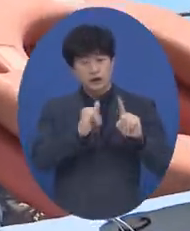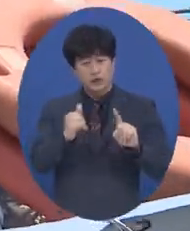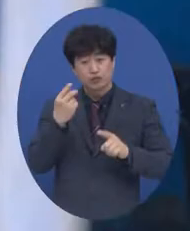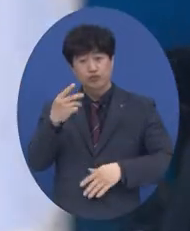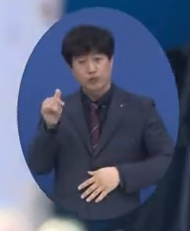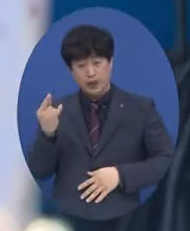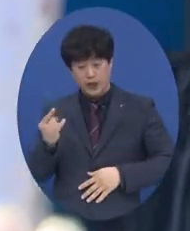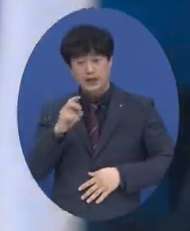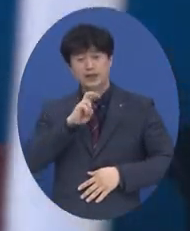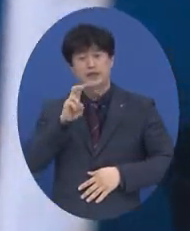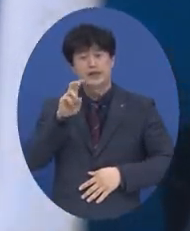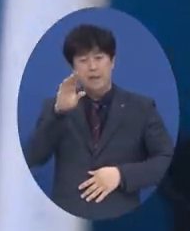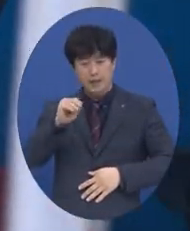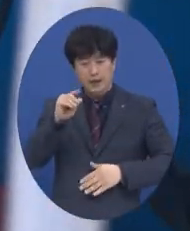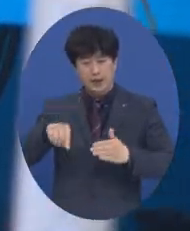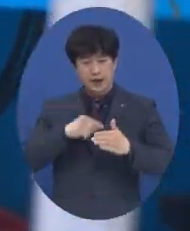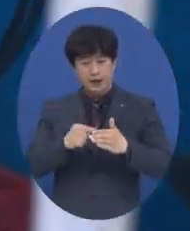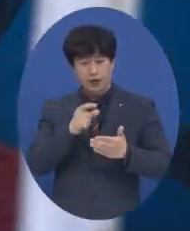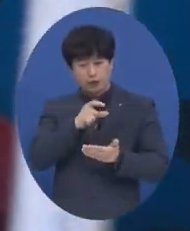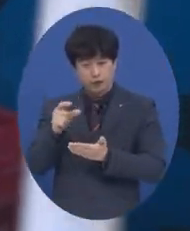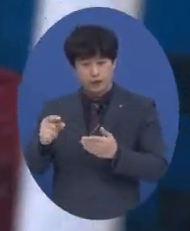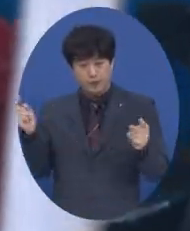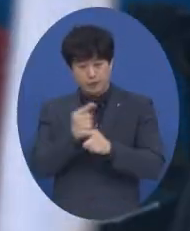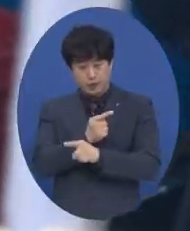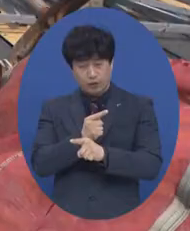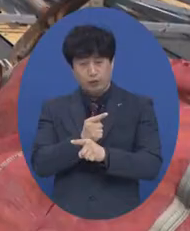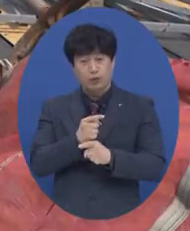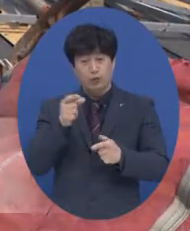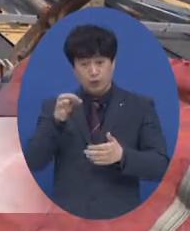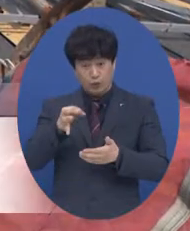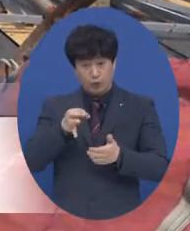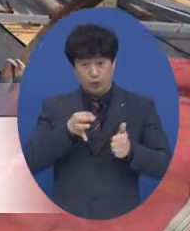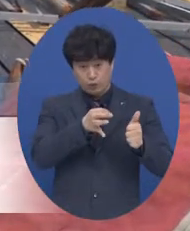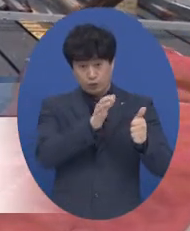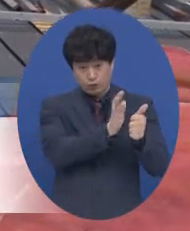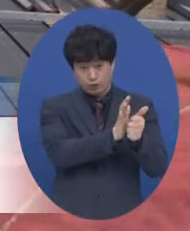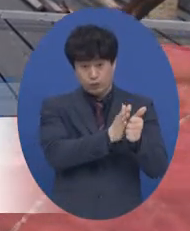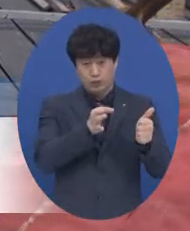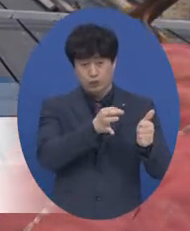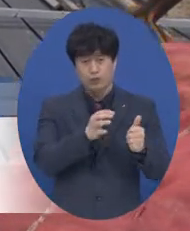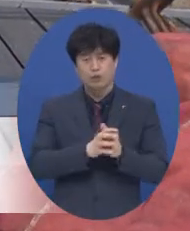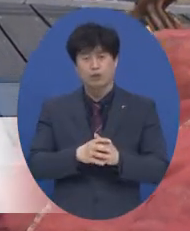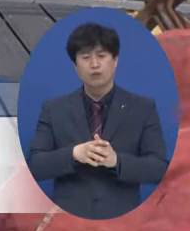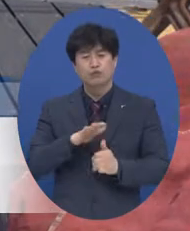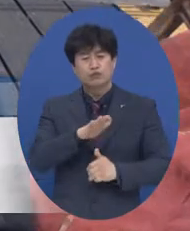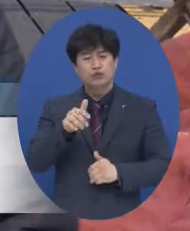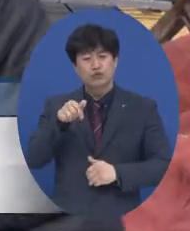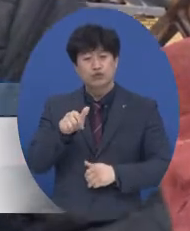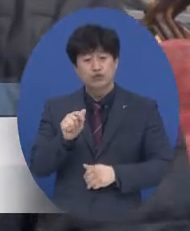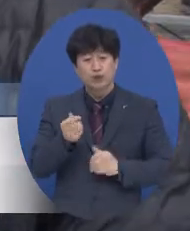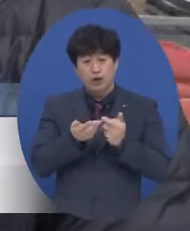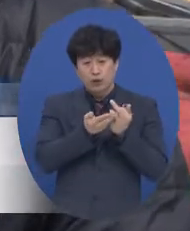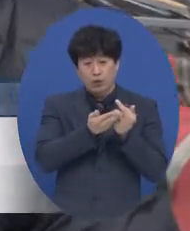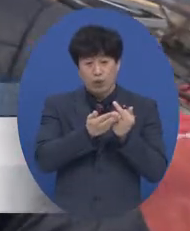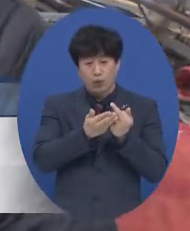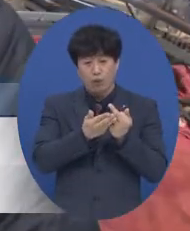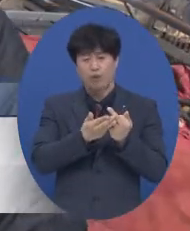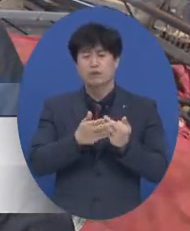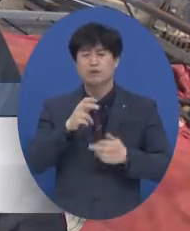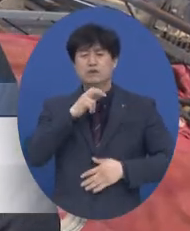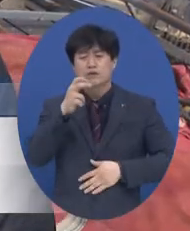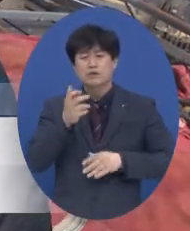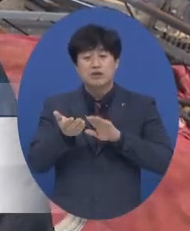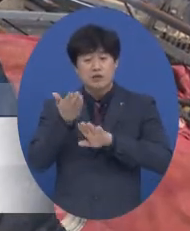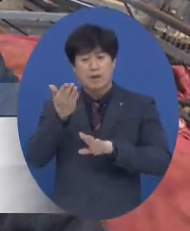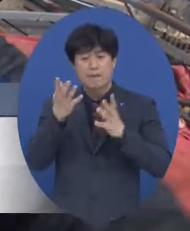20만 원 이내에서 부품 교체 비용이 지원됩니다. 우리 국화도만 해도 한 70대 이상이 많거든요. 그럼